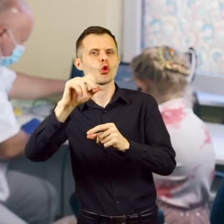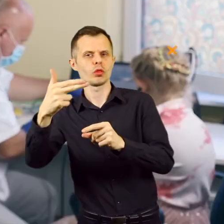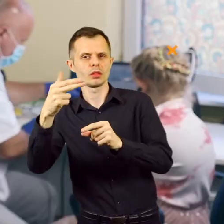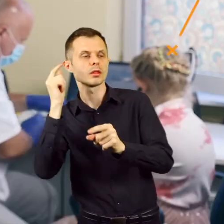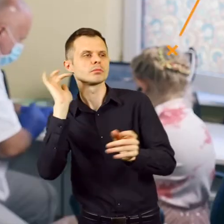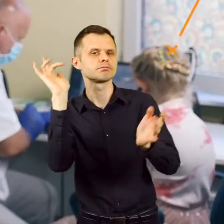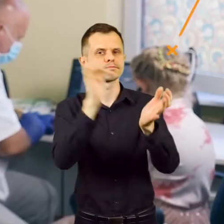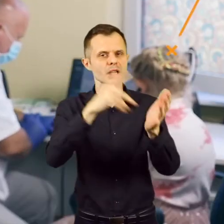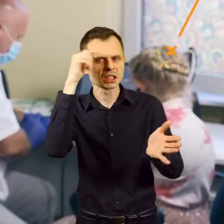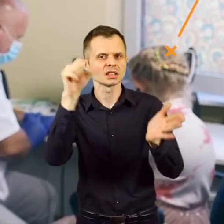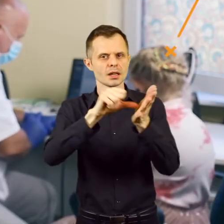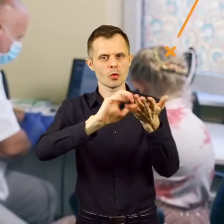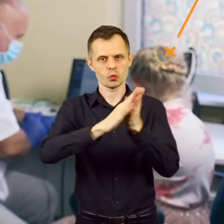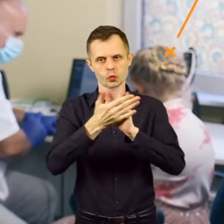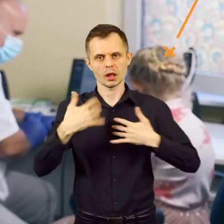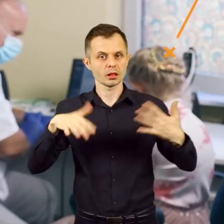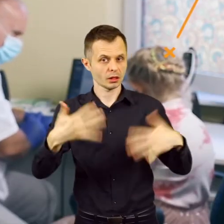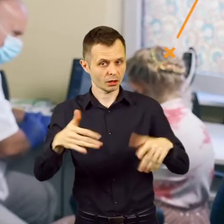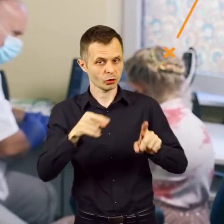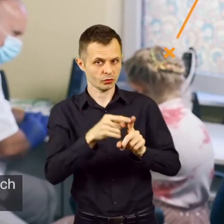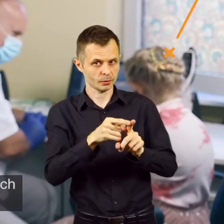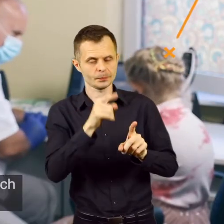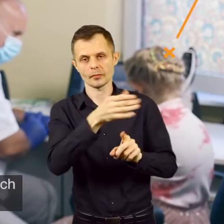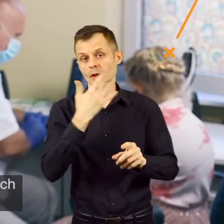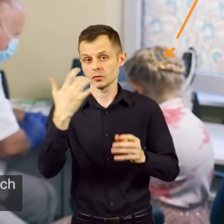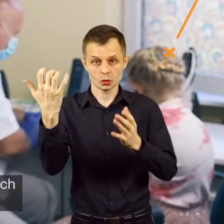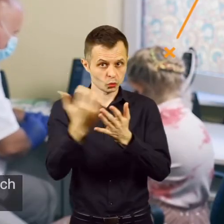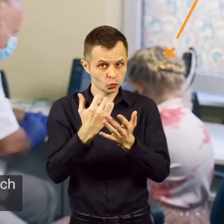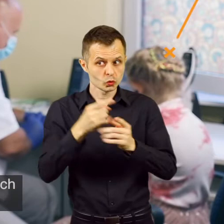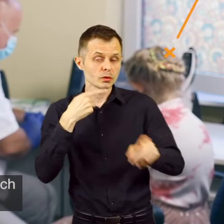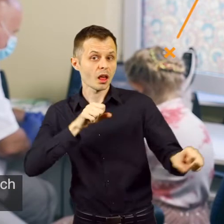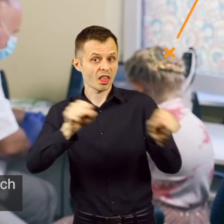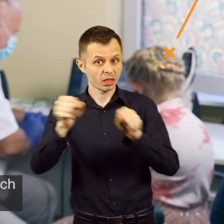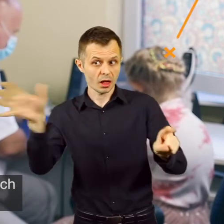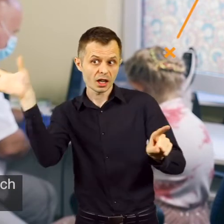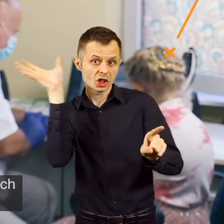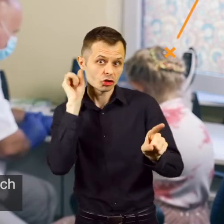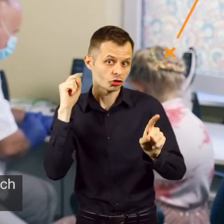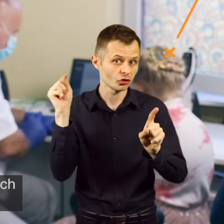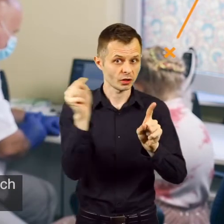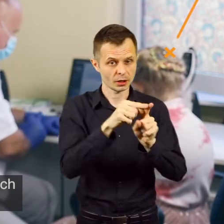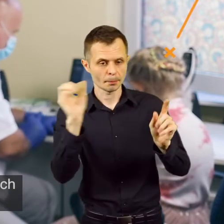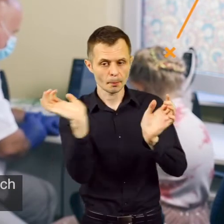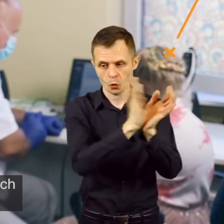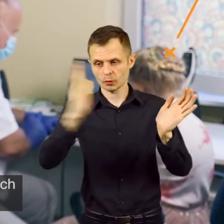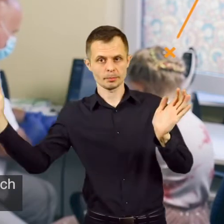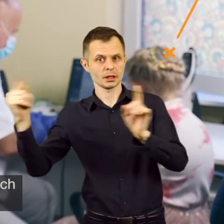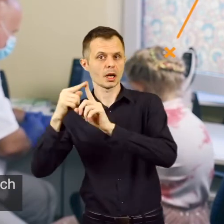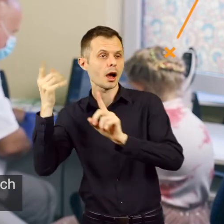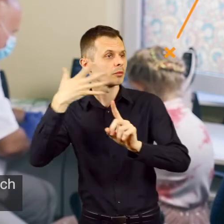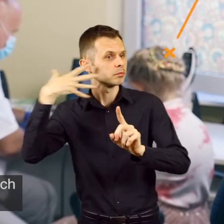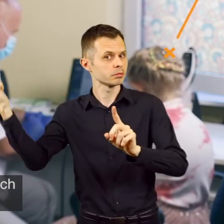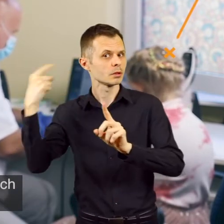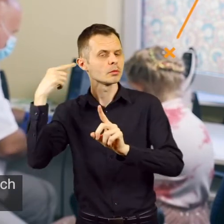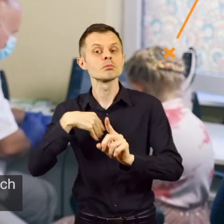czteroneuronowa, aż do centralnego układu nerwowego. A więc wykorzystując tę energię, która zostaje